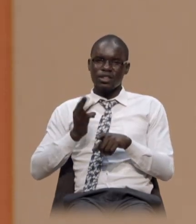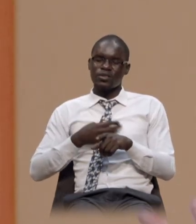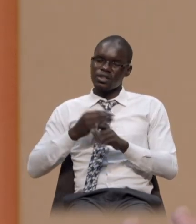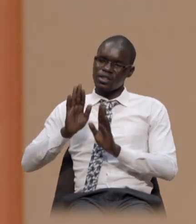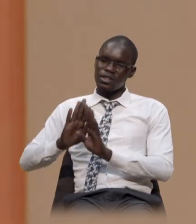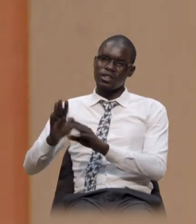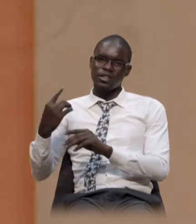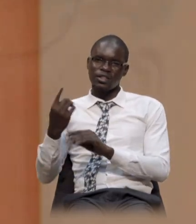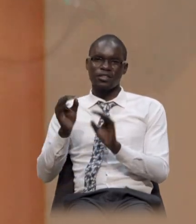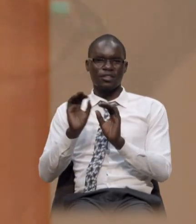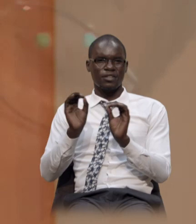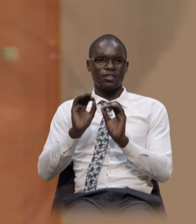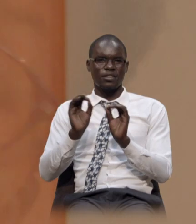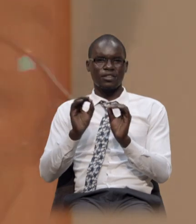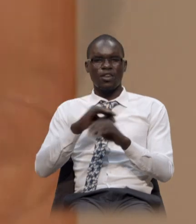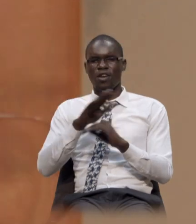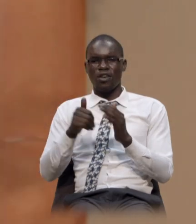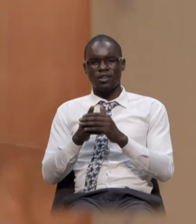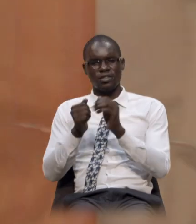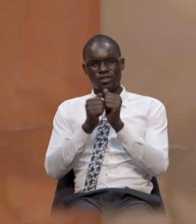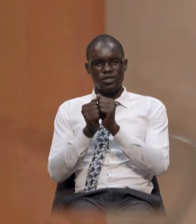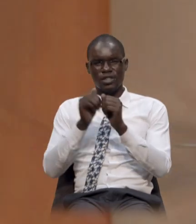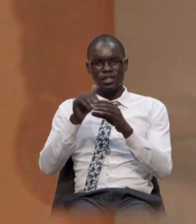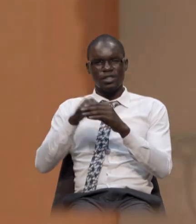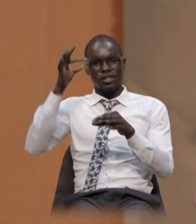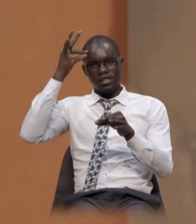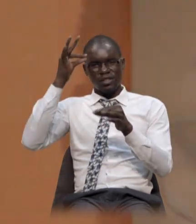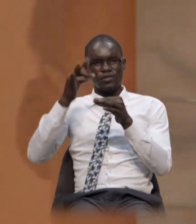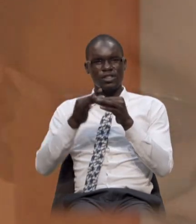Hatutengwi nao, moja imani.